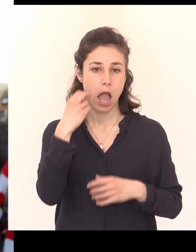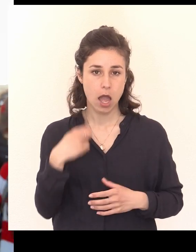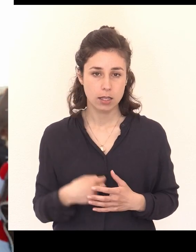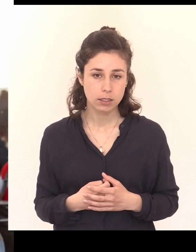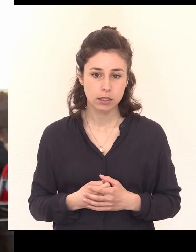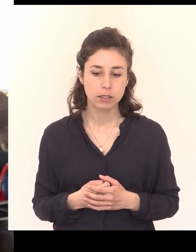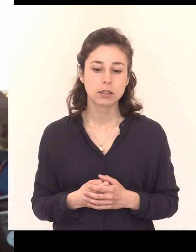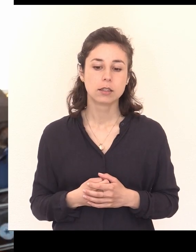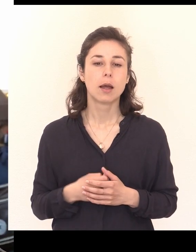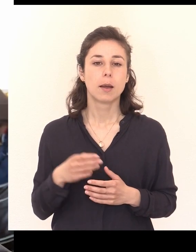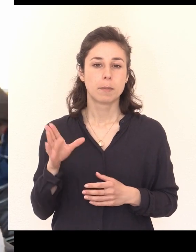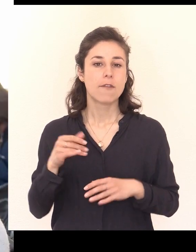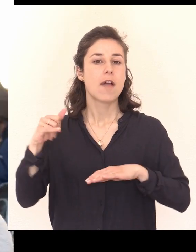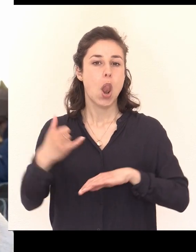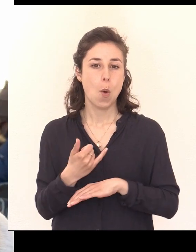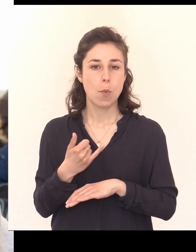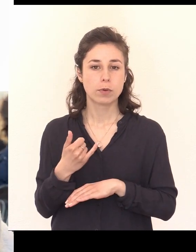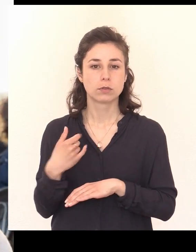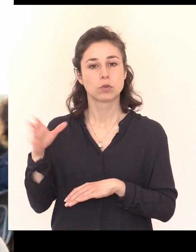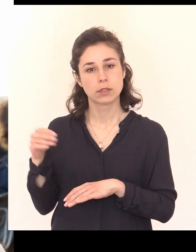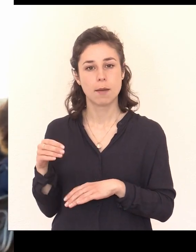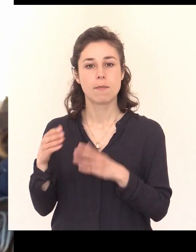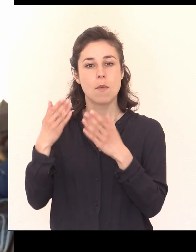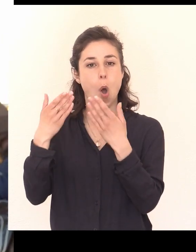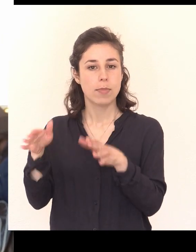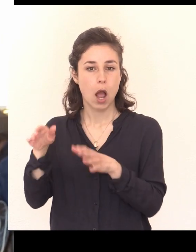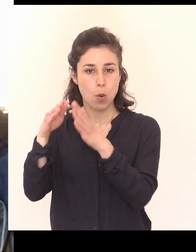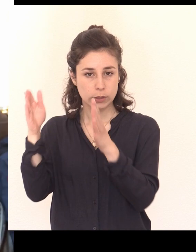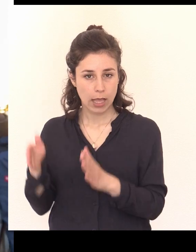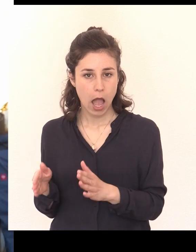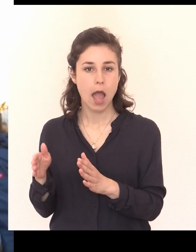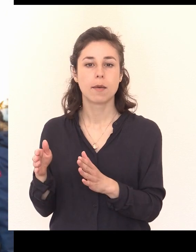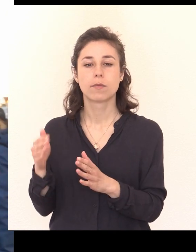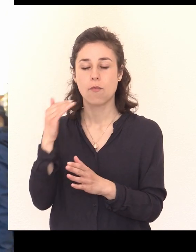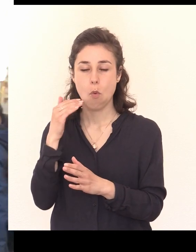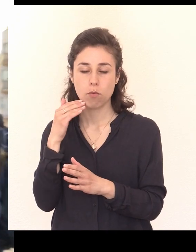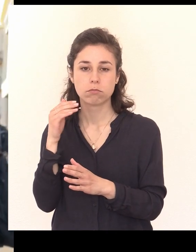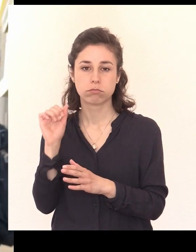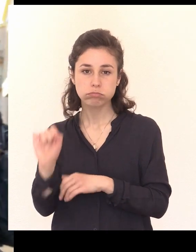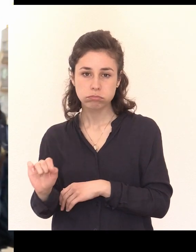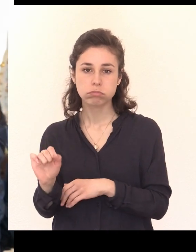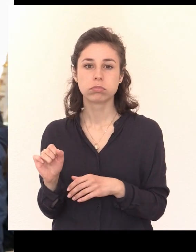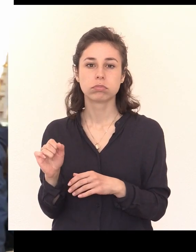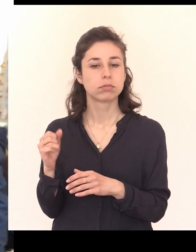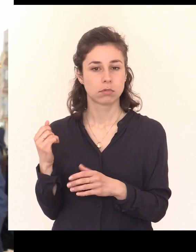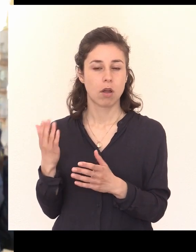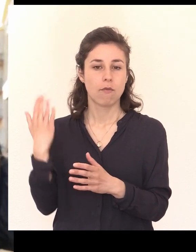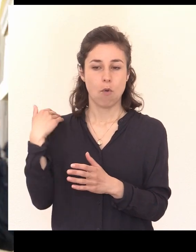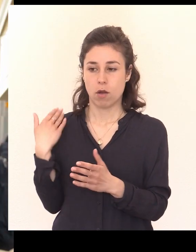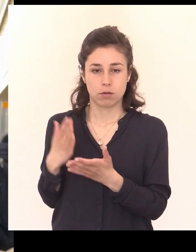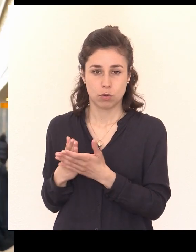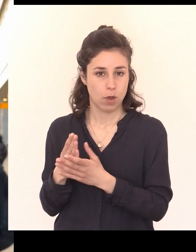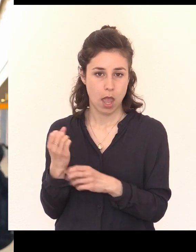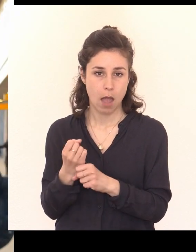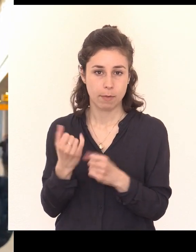60 Jahre alt. Ja, liebe mit meinem Verlobten im Obdachlosenheim und war die ganze Zeit auch